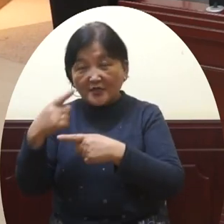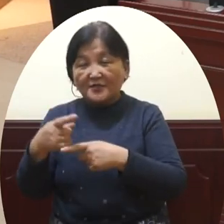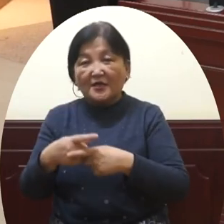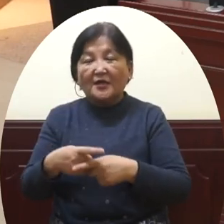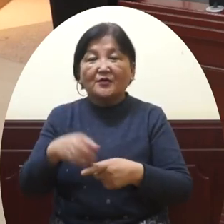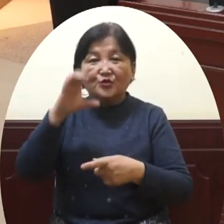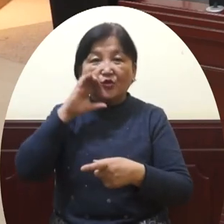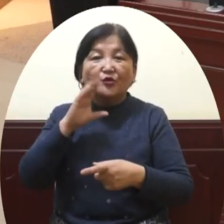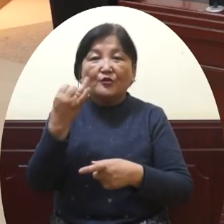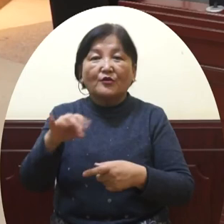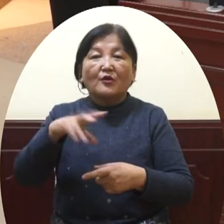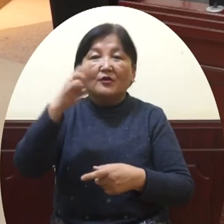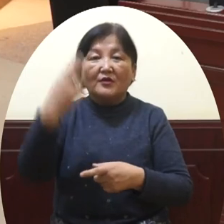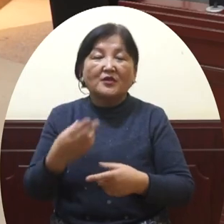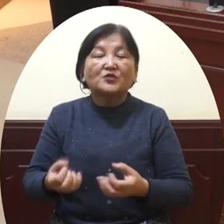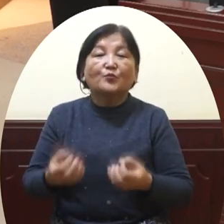Идея сонсоод